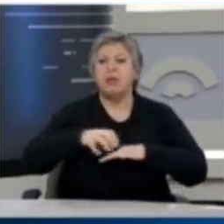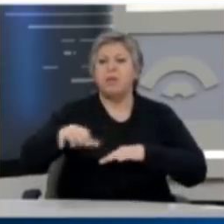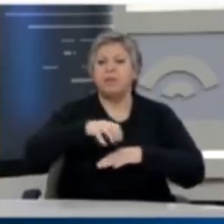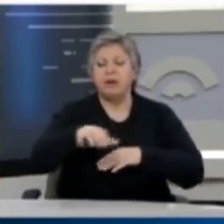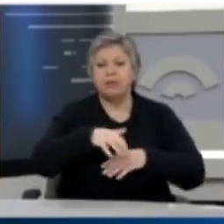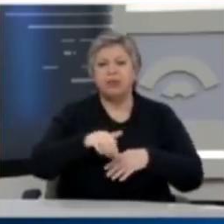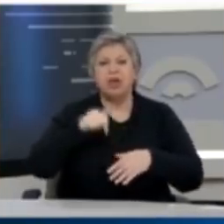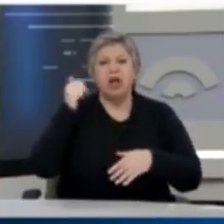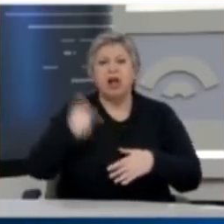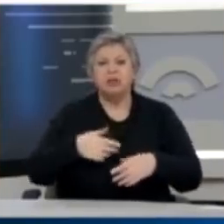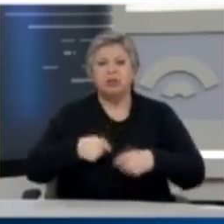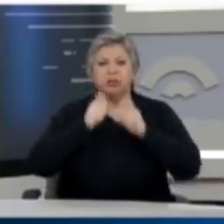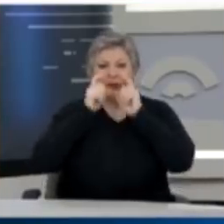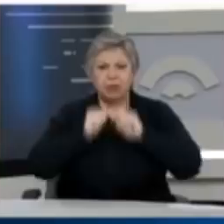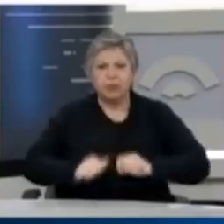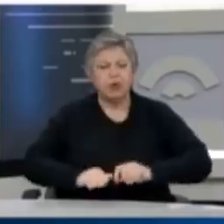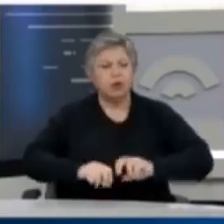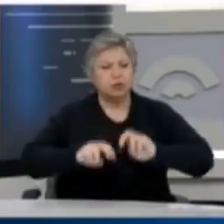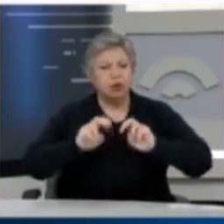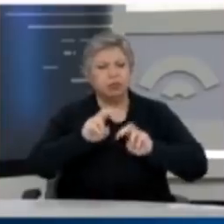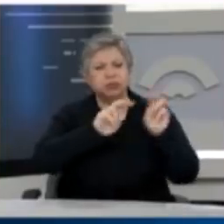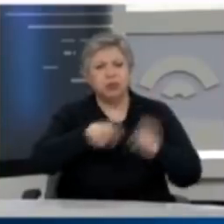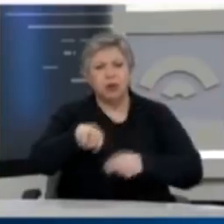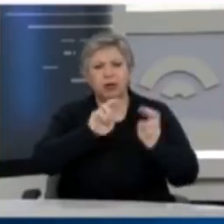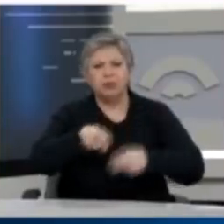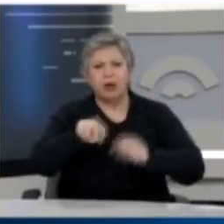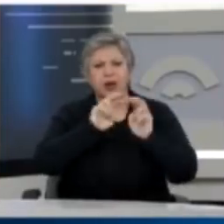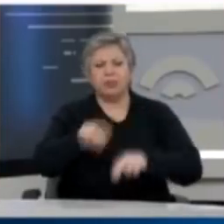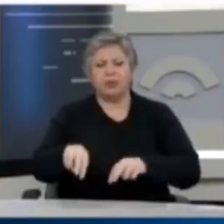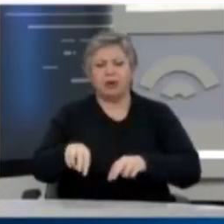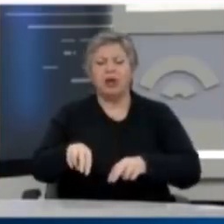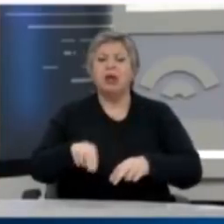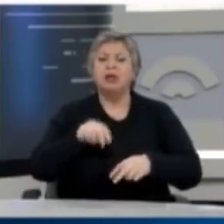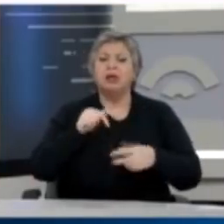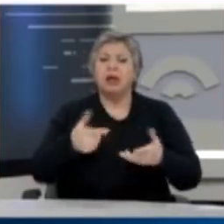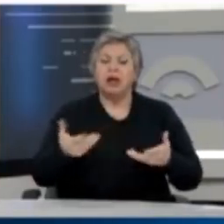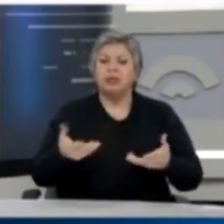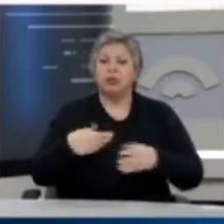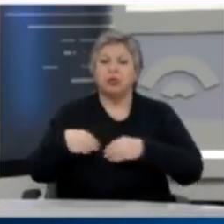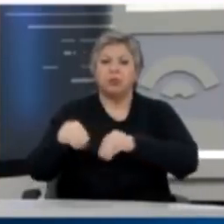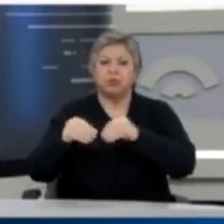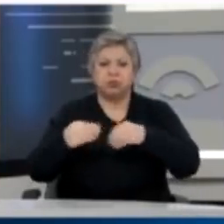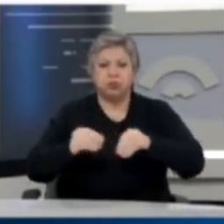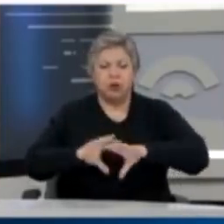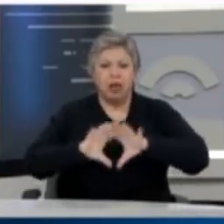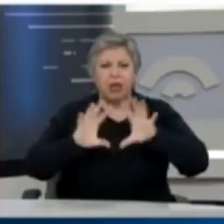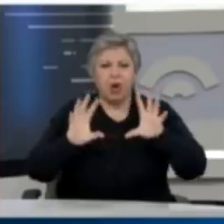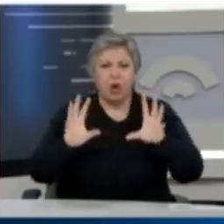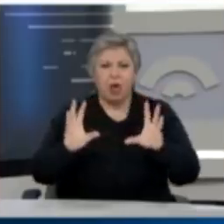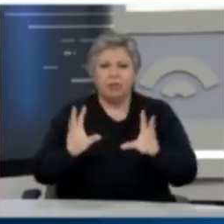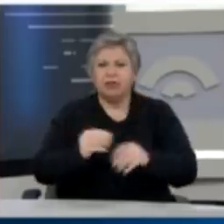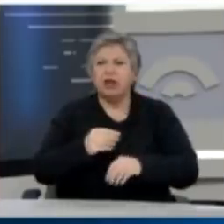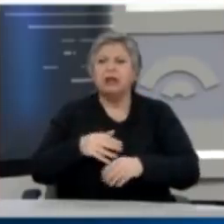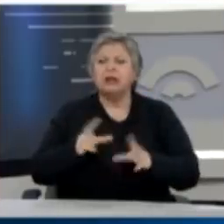φορομπηχτικό μηχανισμό, σε ένα μοχλό για την ενίσχυση της ανταποδοτικότητας, της εμπορευματοποίησης των κοινωνικών